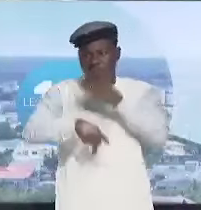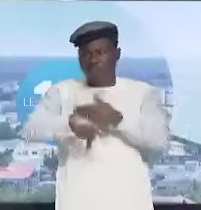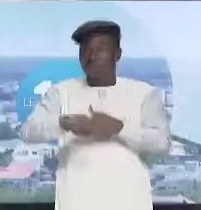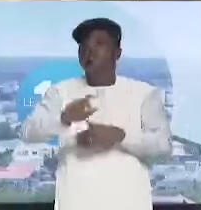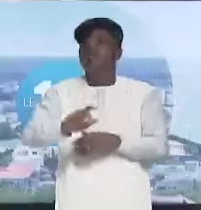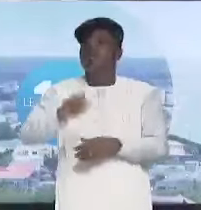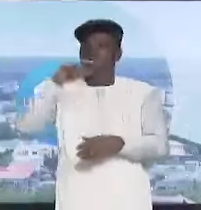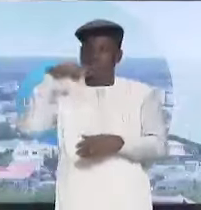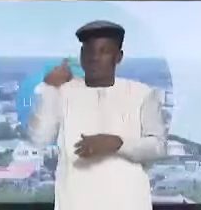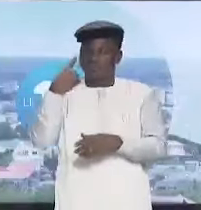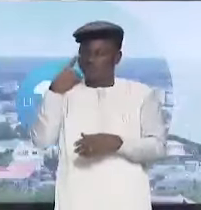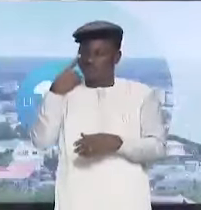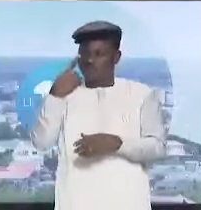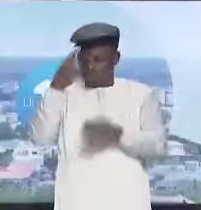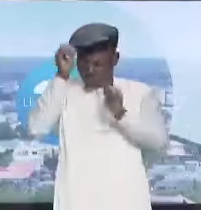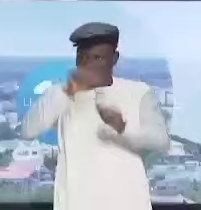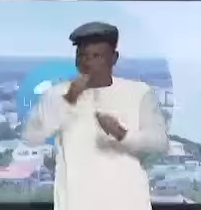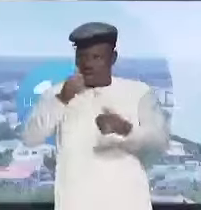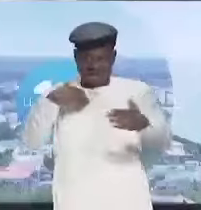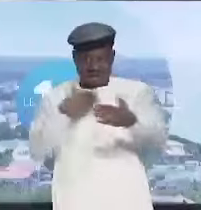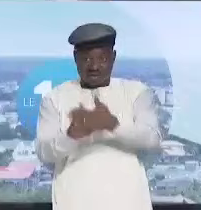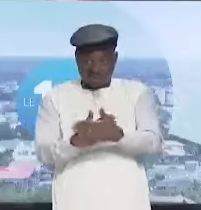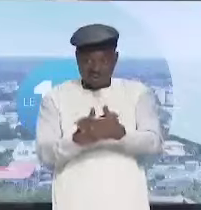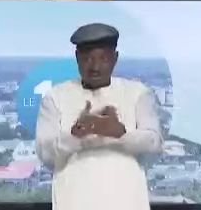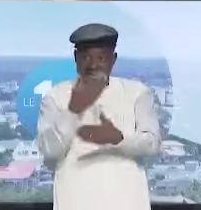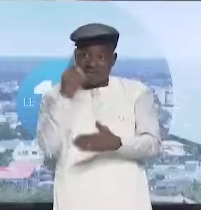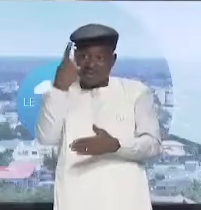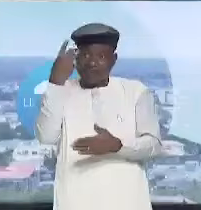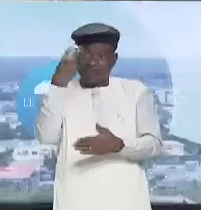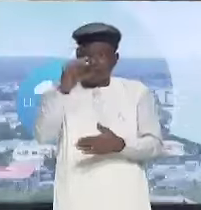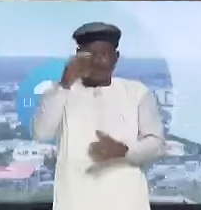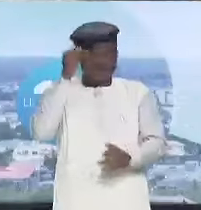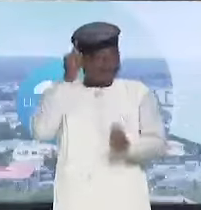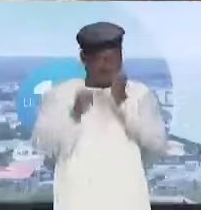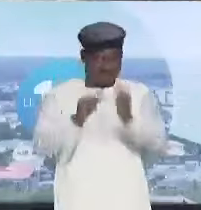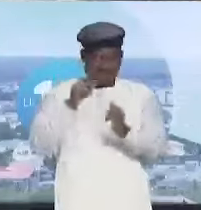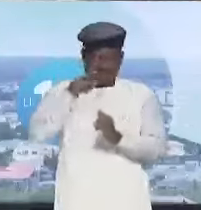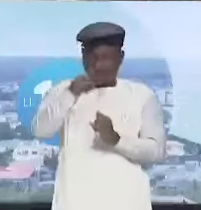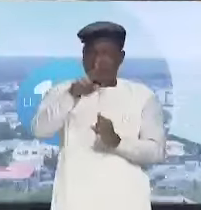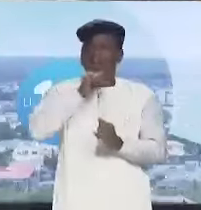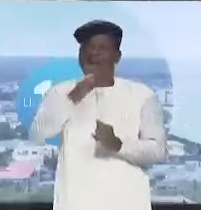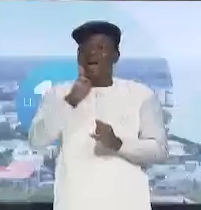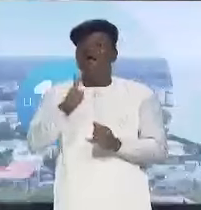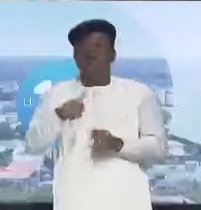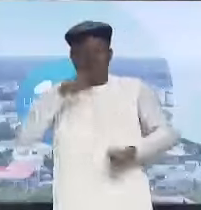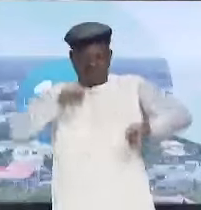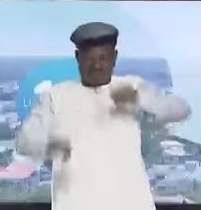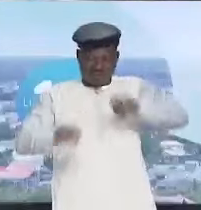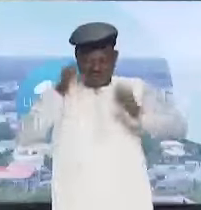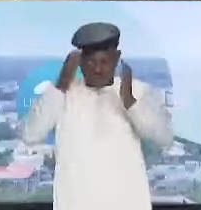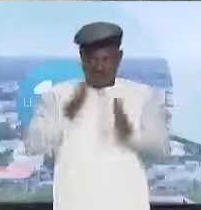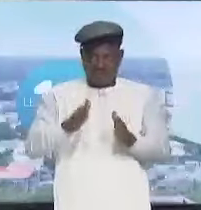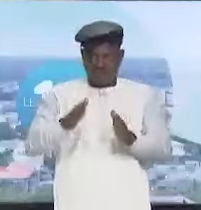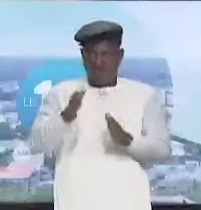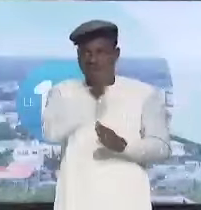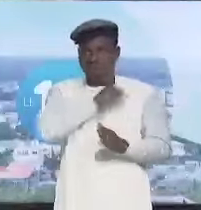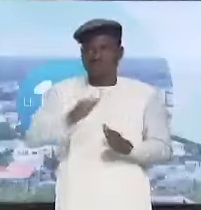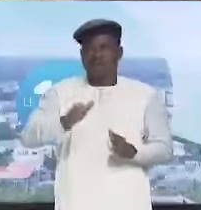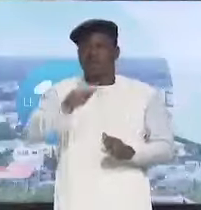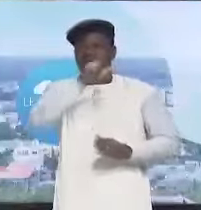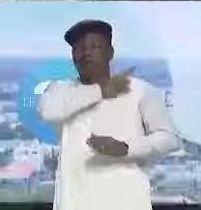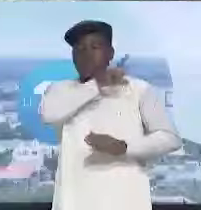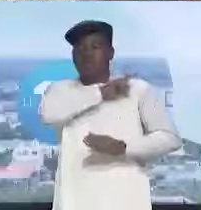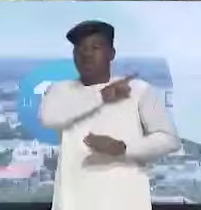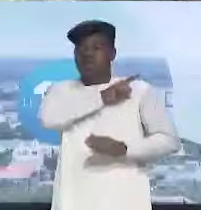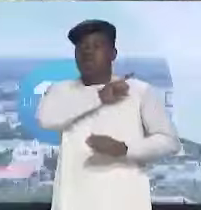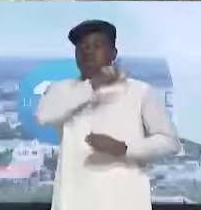approcher à moins d'un mètre, sauf ce forgeron. Et pour le faire, la mousse à Condé doit être entièrement en tenue d'Adam.